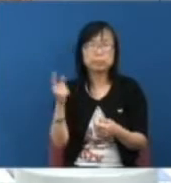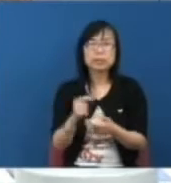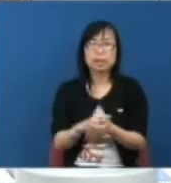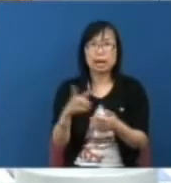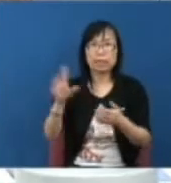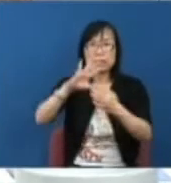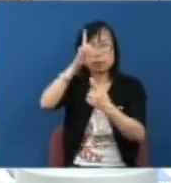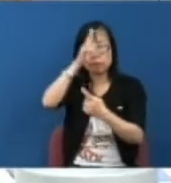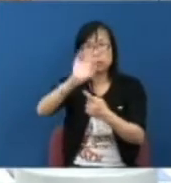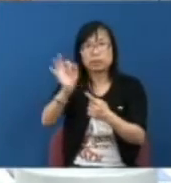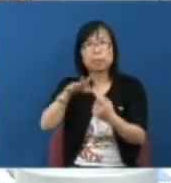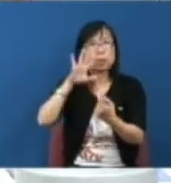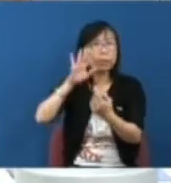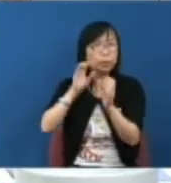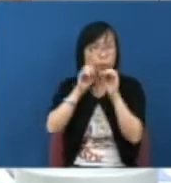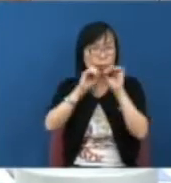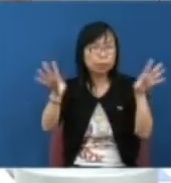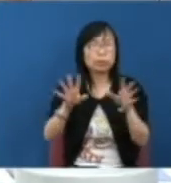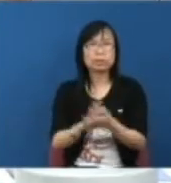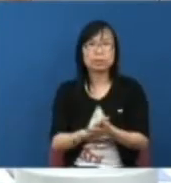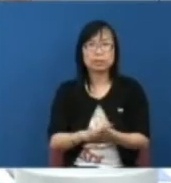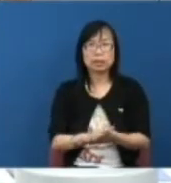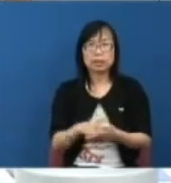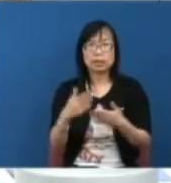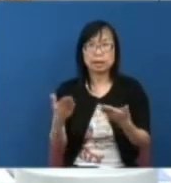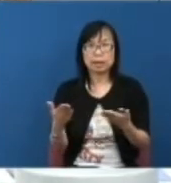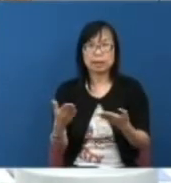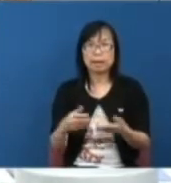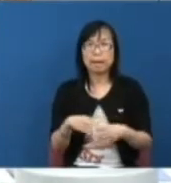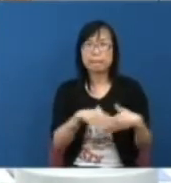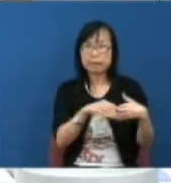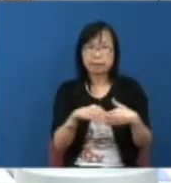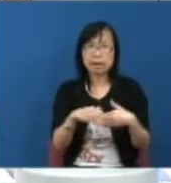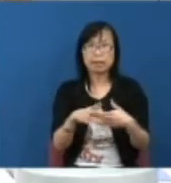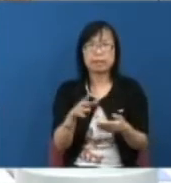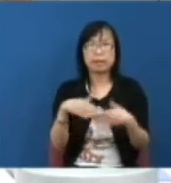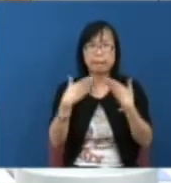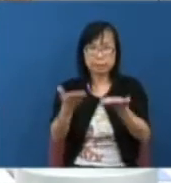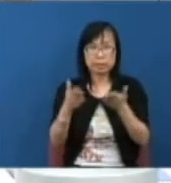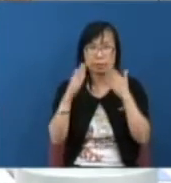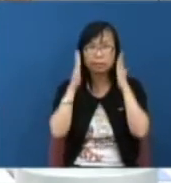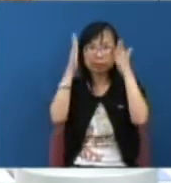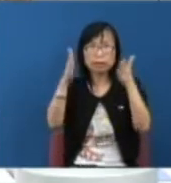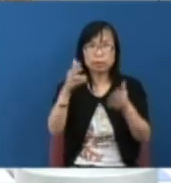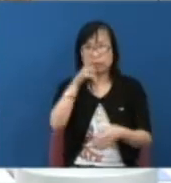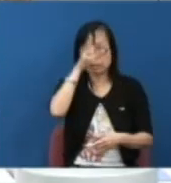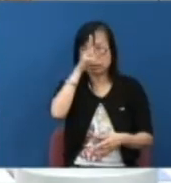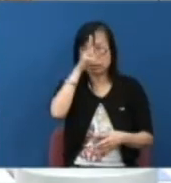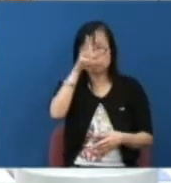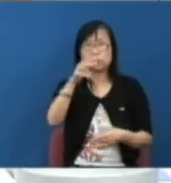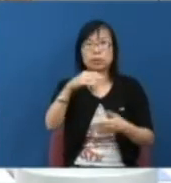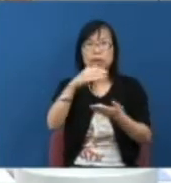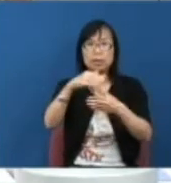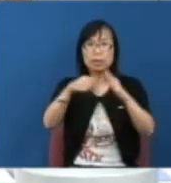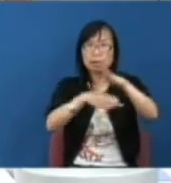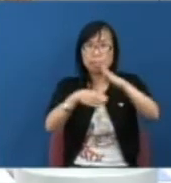動啦。我哋覺得呢樣嘢，即我哋今次唔係一個 conclusion， 只不過帶起一個注意，同政府部門有一個溝通，同埋